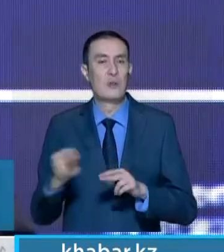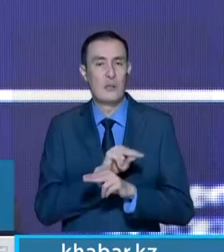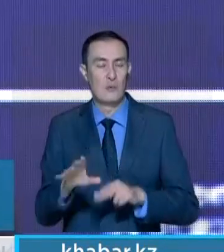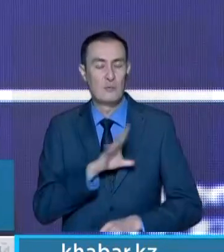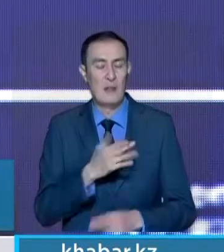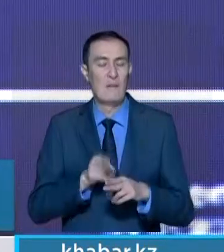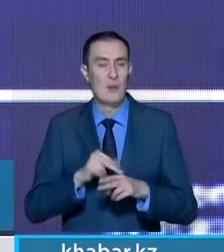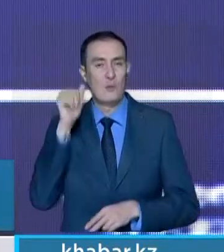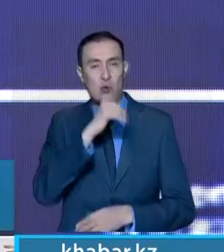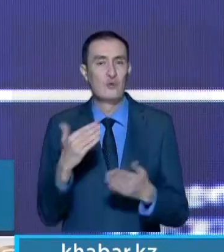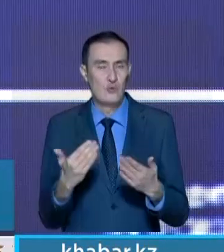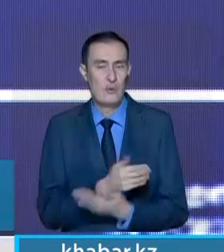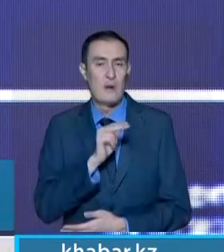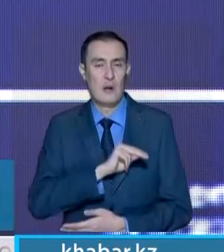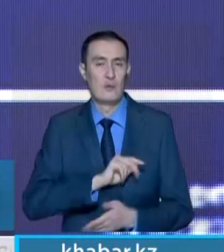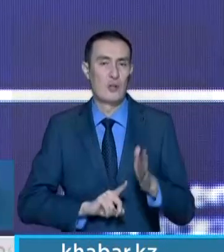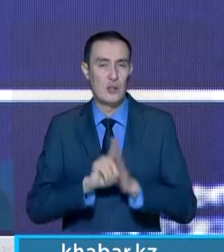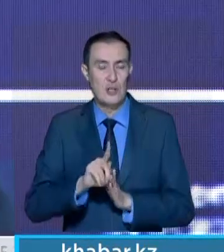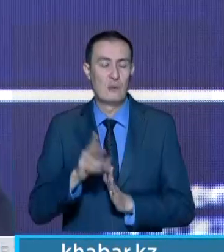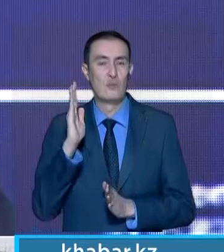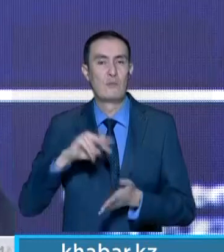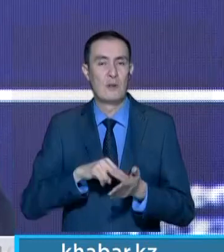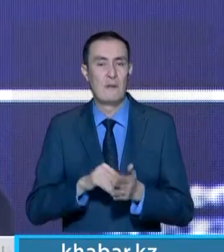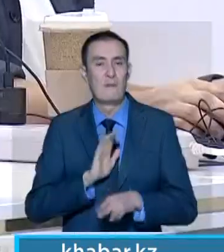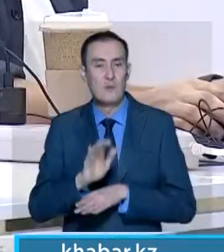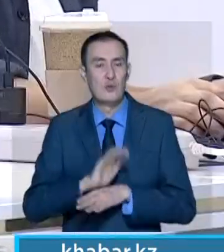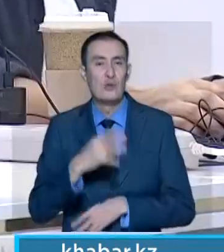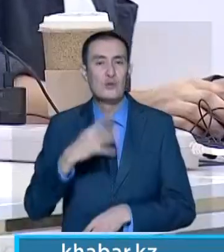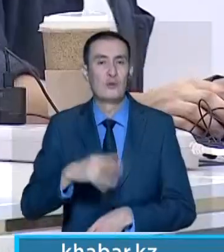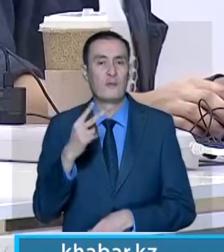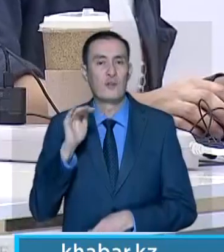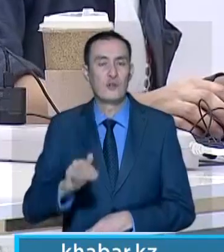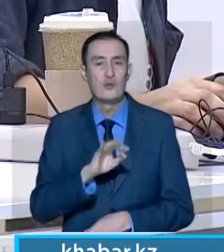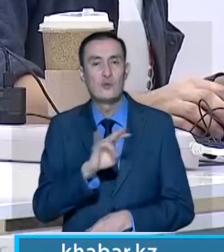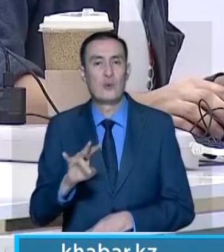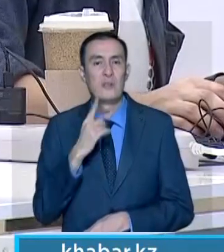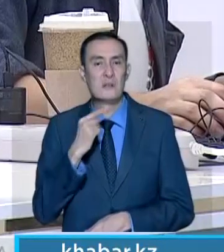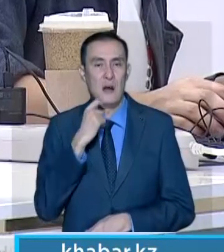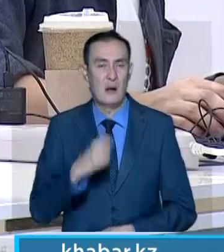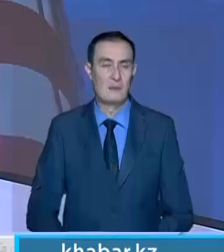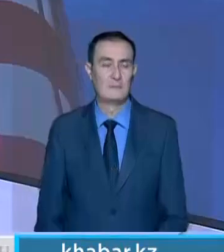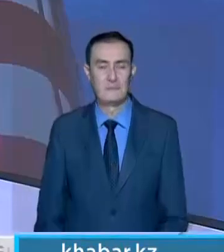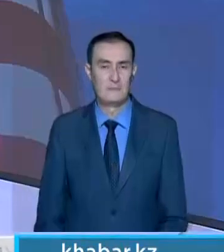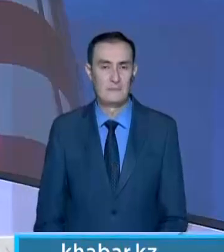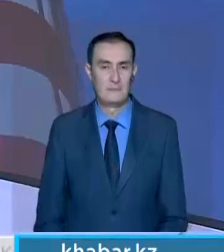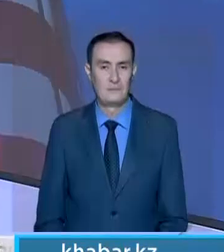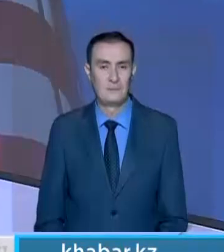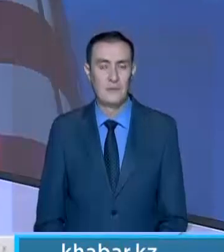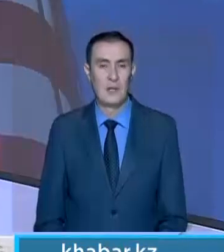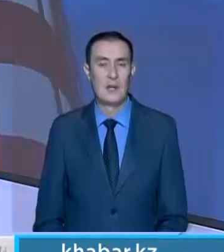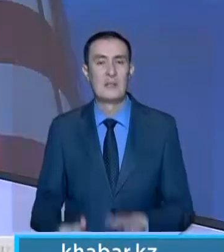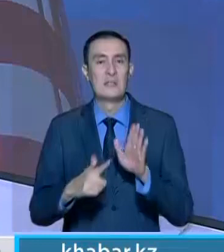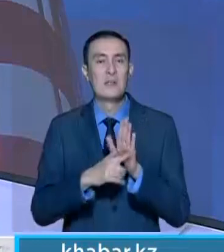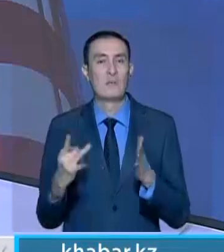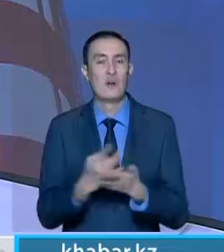этом году снова начал работу. До конца года планируется произвести 42 тысячи тонн сахара. В 7